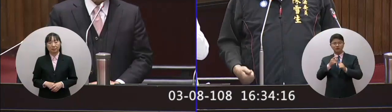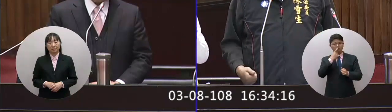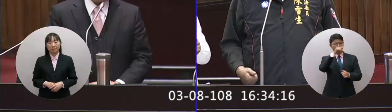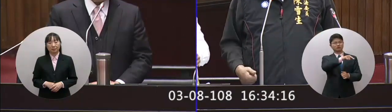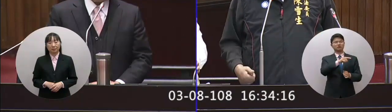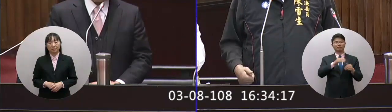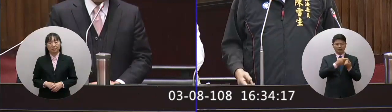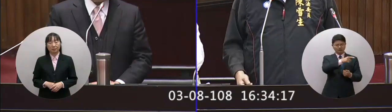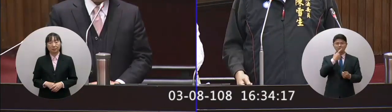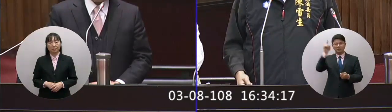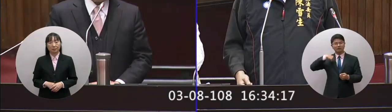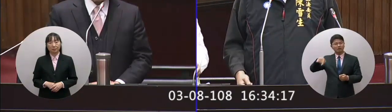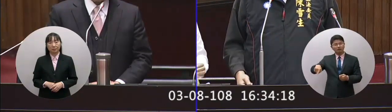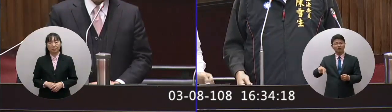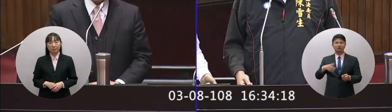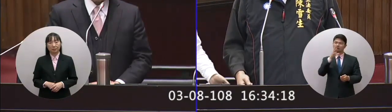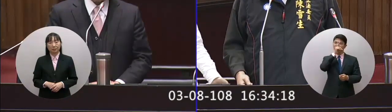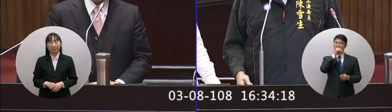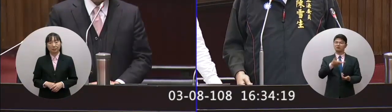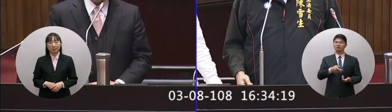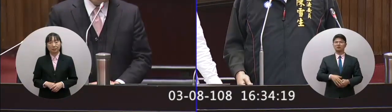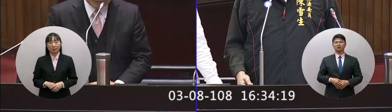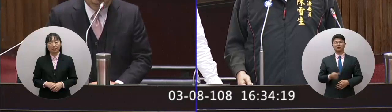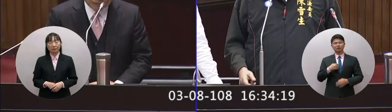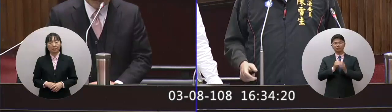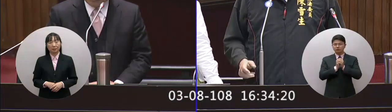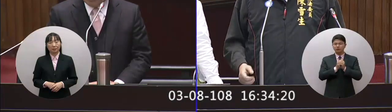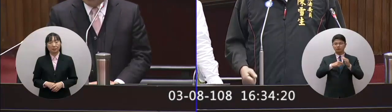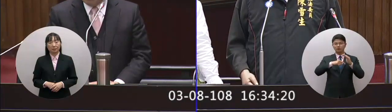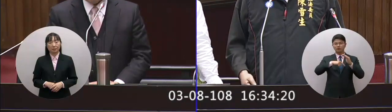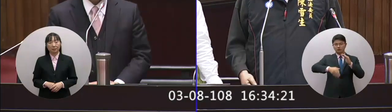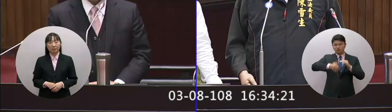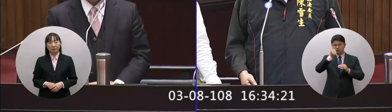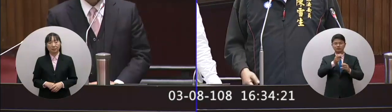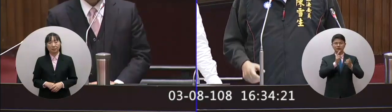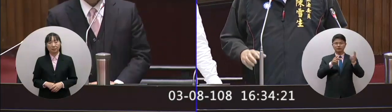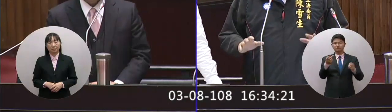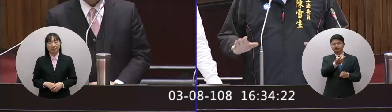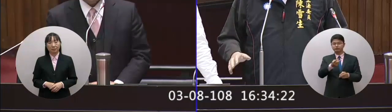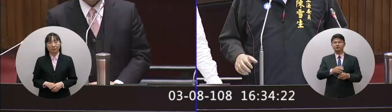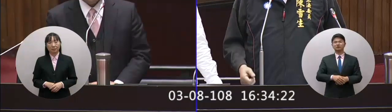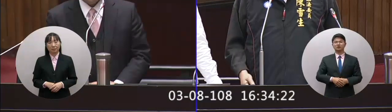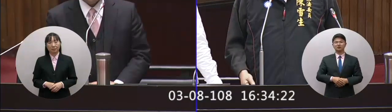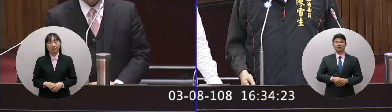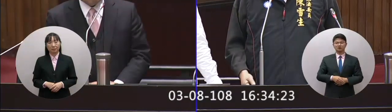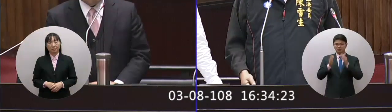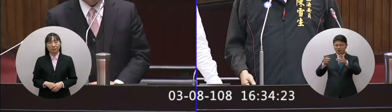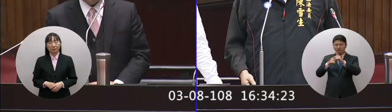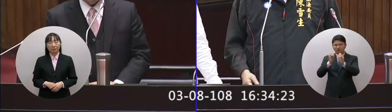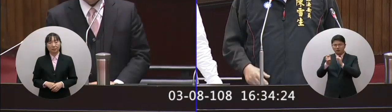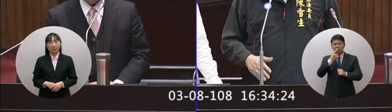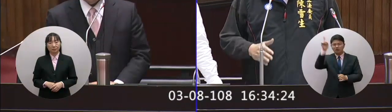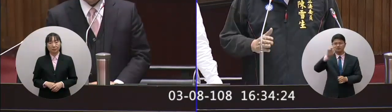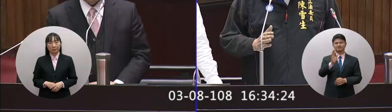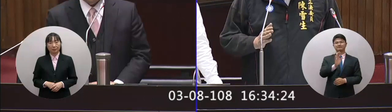你来告我们呢？这有问题的哈。我拜托院长啊，回去指示这两个单位哈，尽量不要再去告老百姓